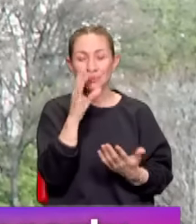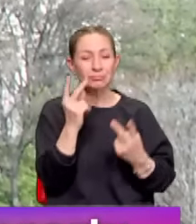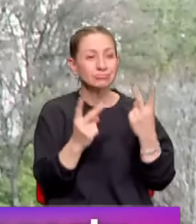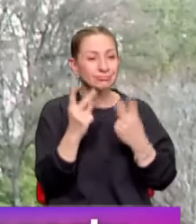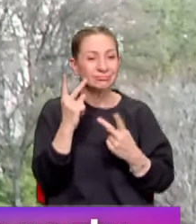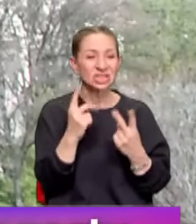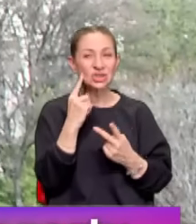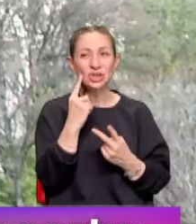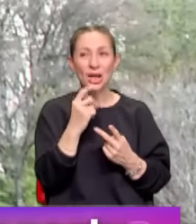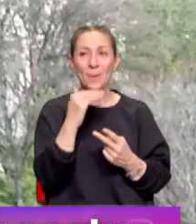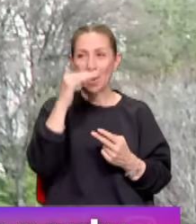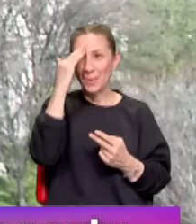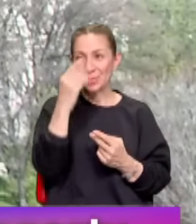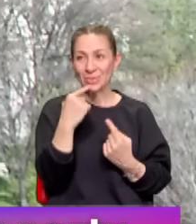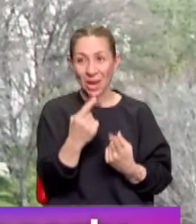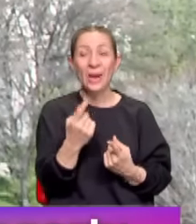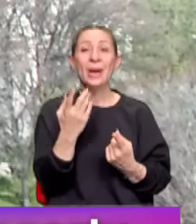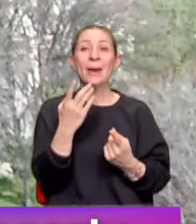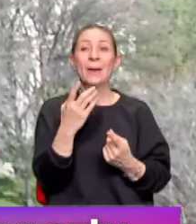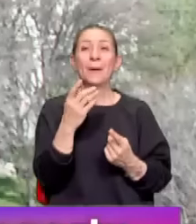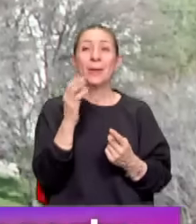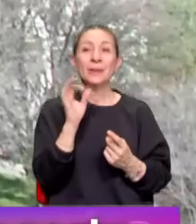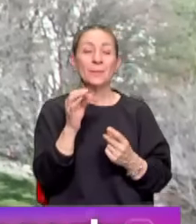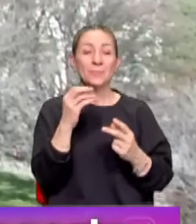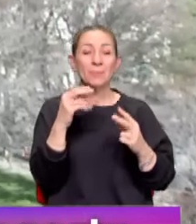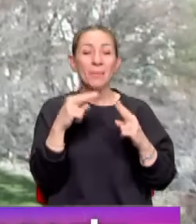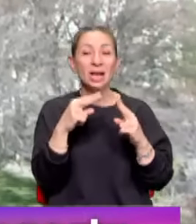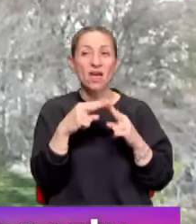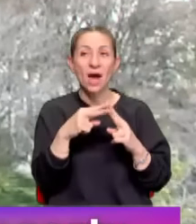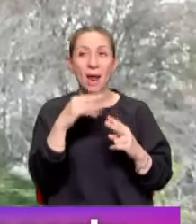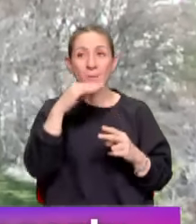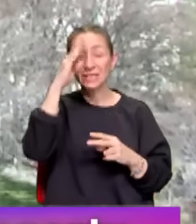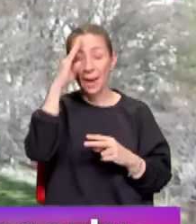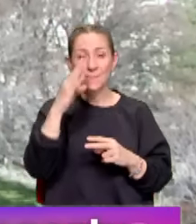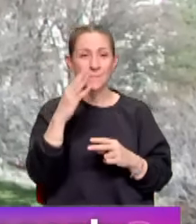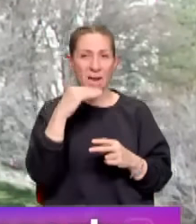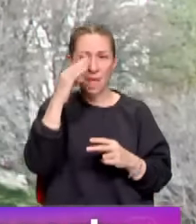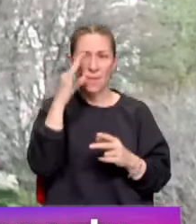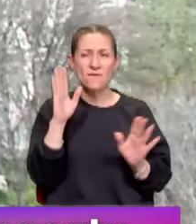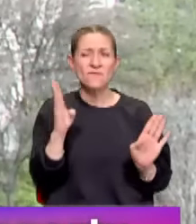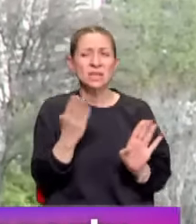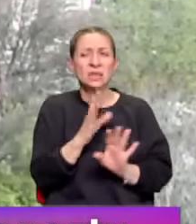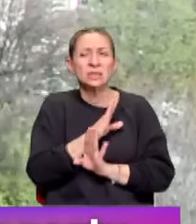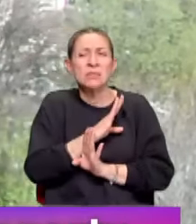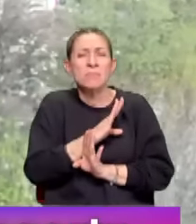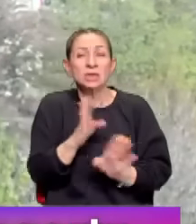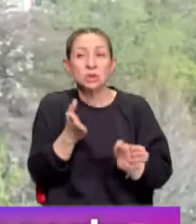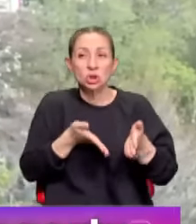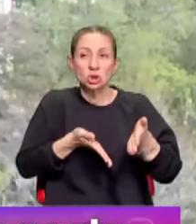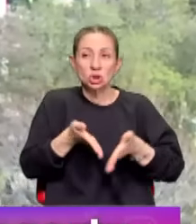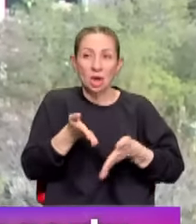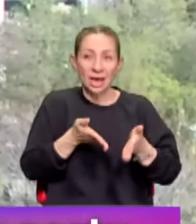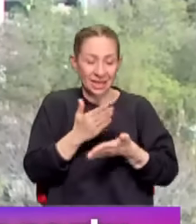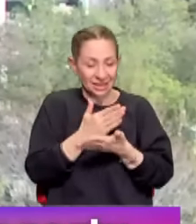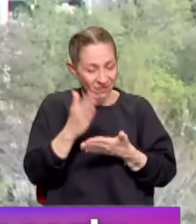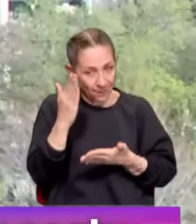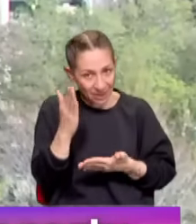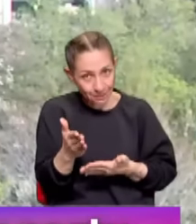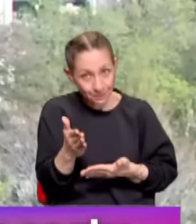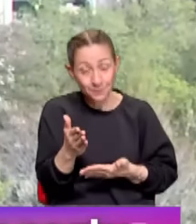de şeker bayramı der. Baklava mesela Ramazan bayramının vazgeçilmezleri arasında. Yine sokaktan devam